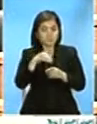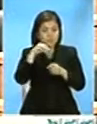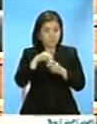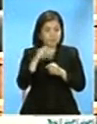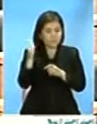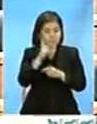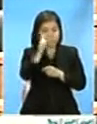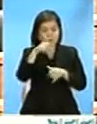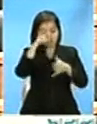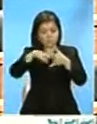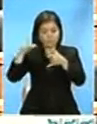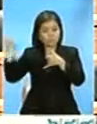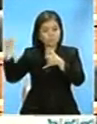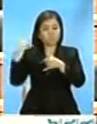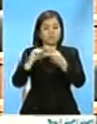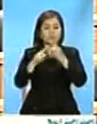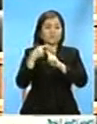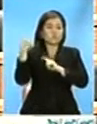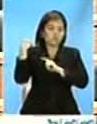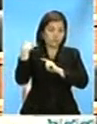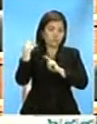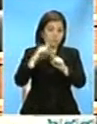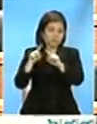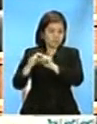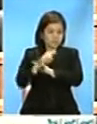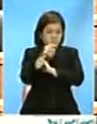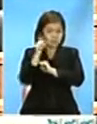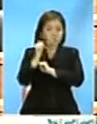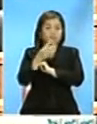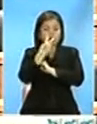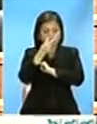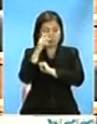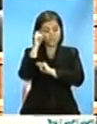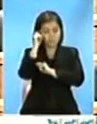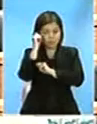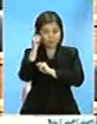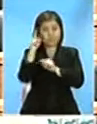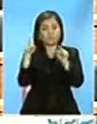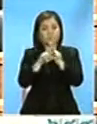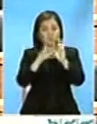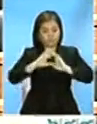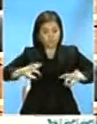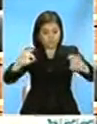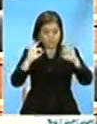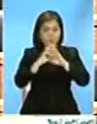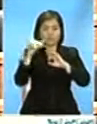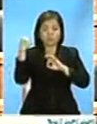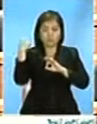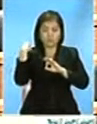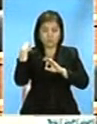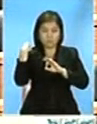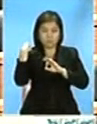นดีมากเลยครับนะครับดังนั้นจุดนี้ขอให้มองและเข้าใจเราจำเป็นต้องมีผูกโย